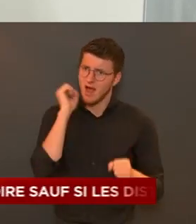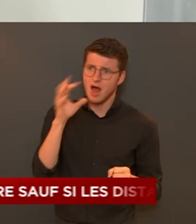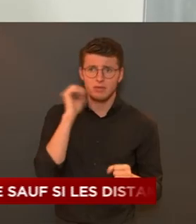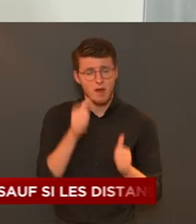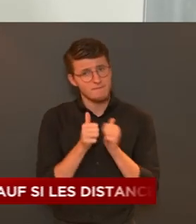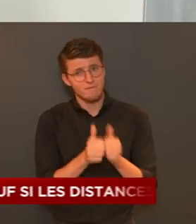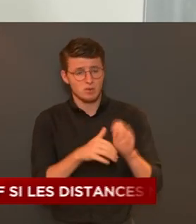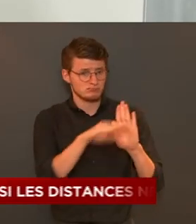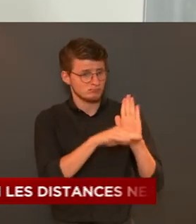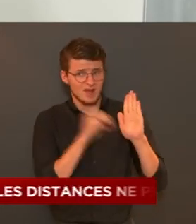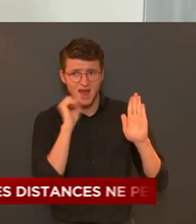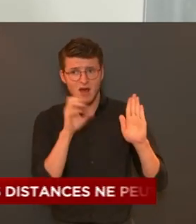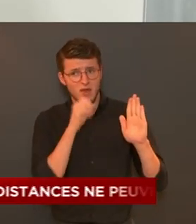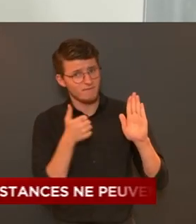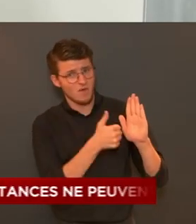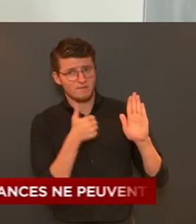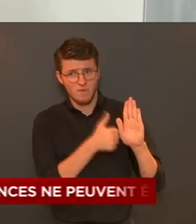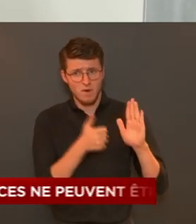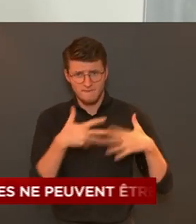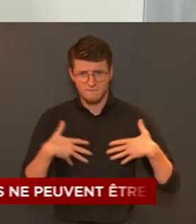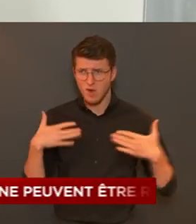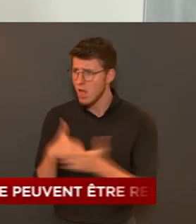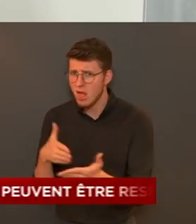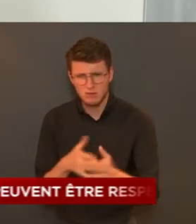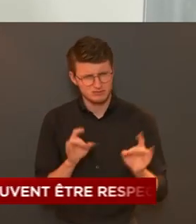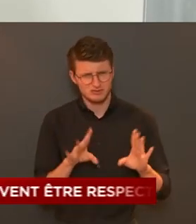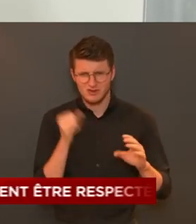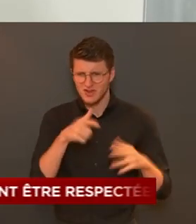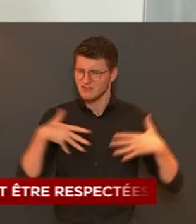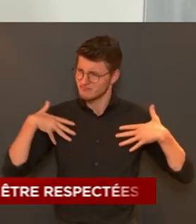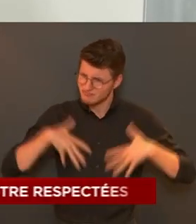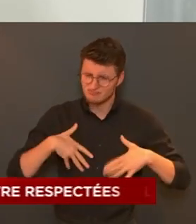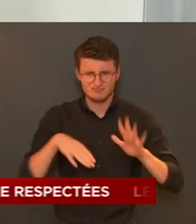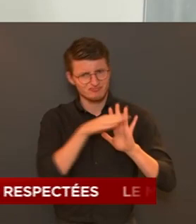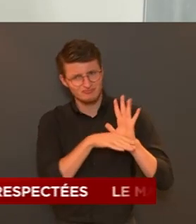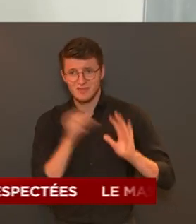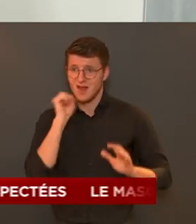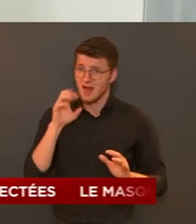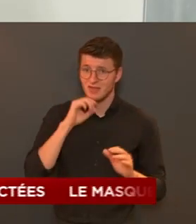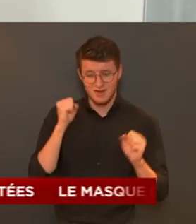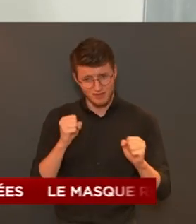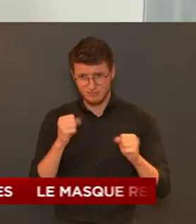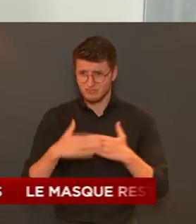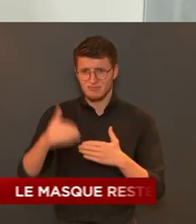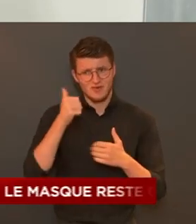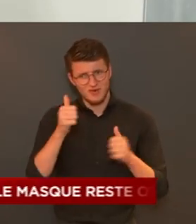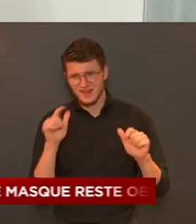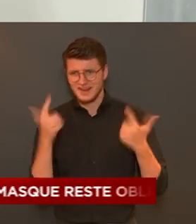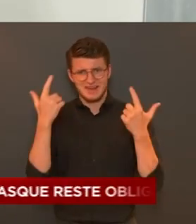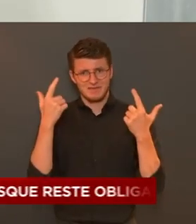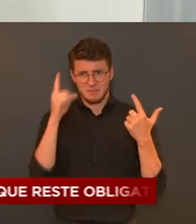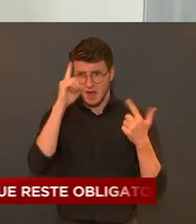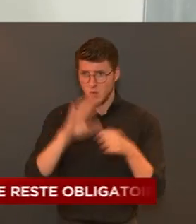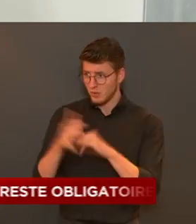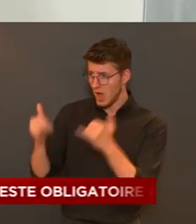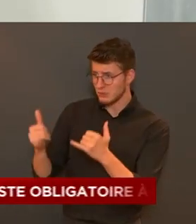devons appliquer tous les jours, sans pour autant que ce ne soit un trop gros obstacle. Donc nous devons vivre malgré et en dépit du